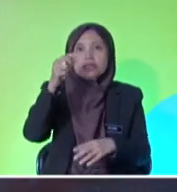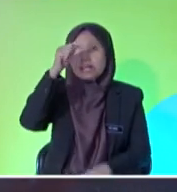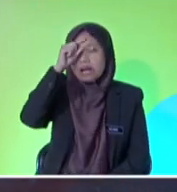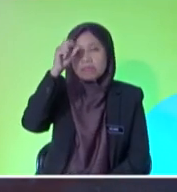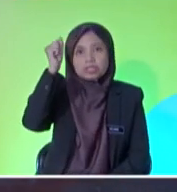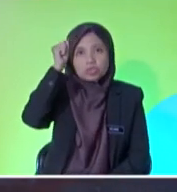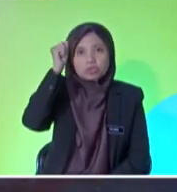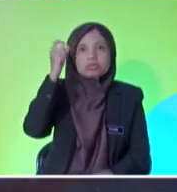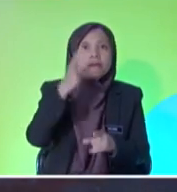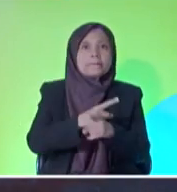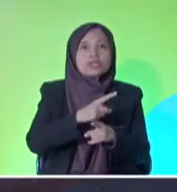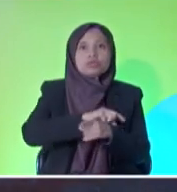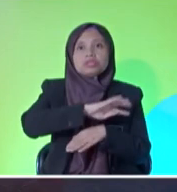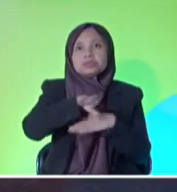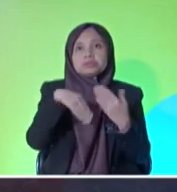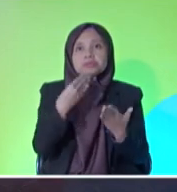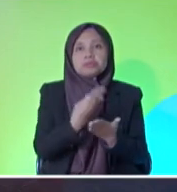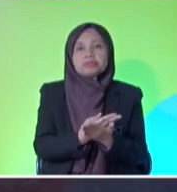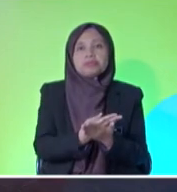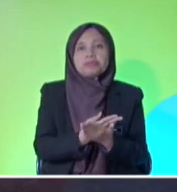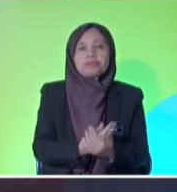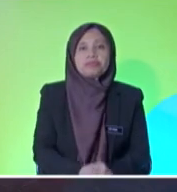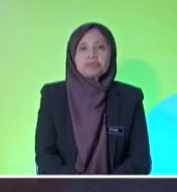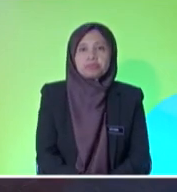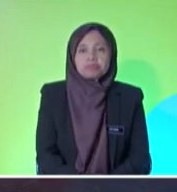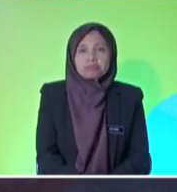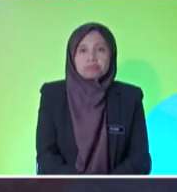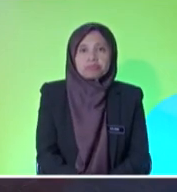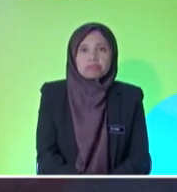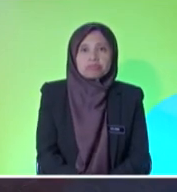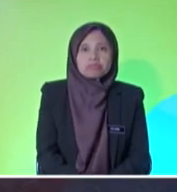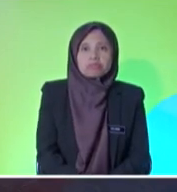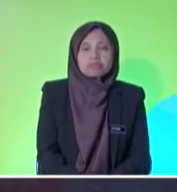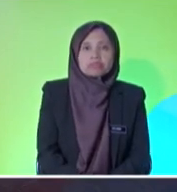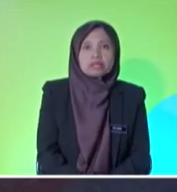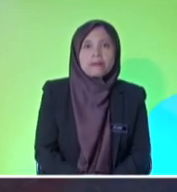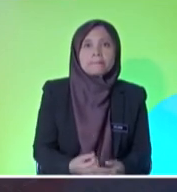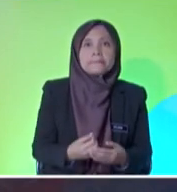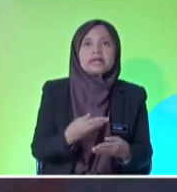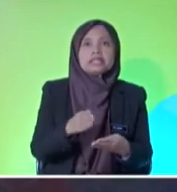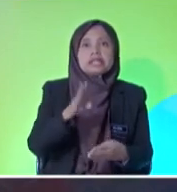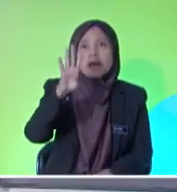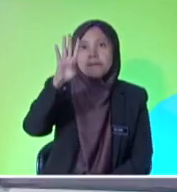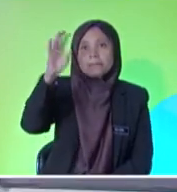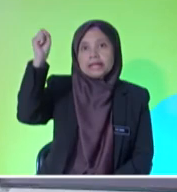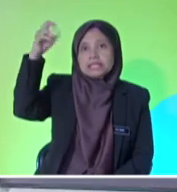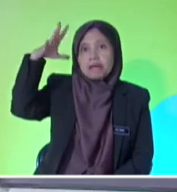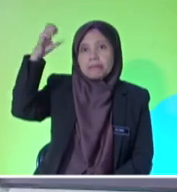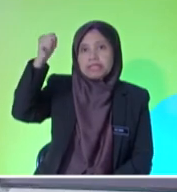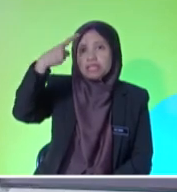Boleh bagi satu dua tiga empat Okelah saya bagi empat bintang